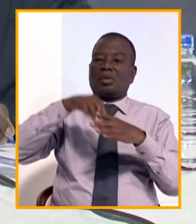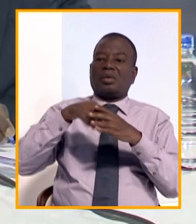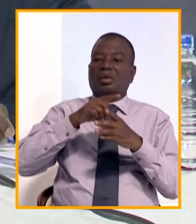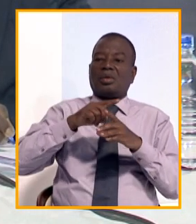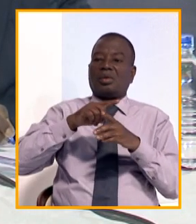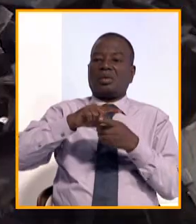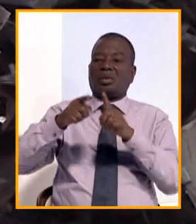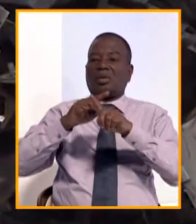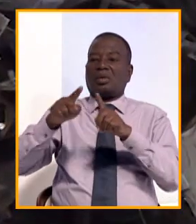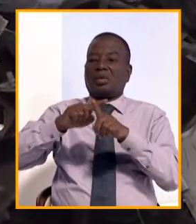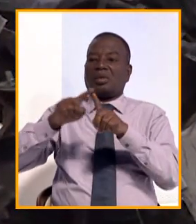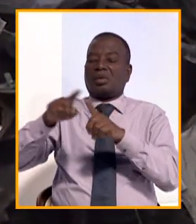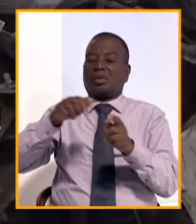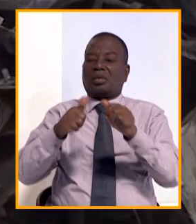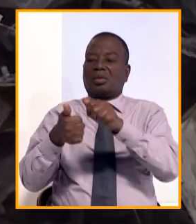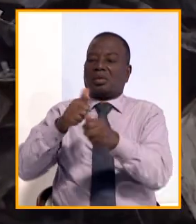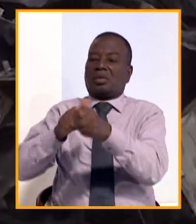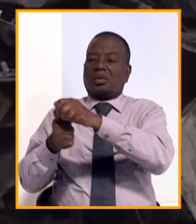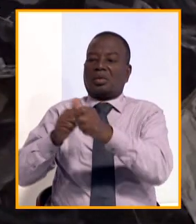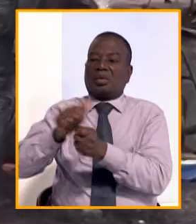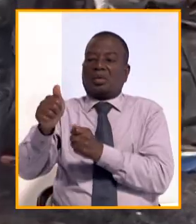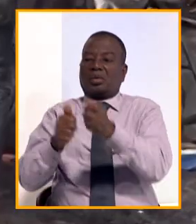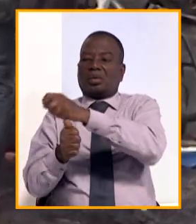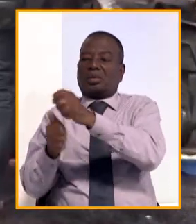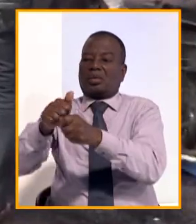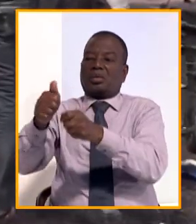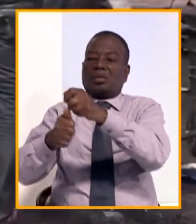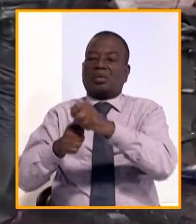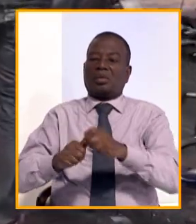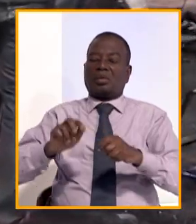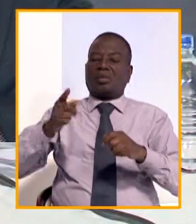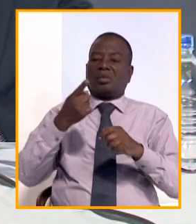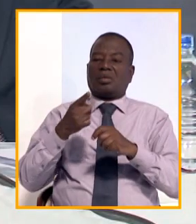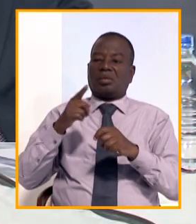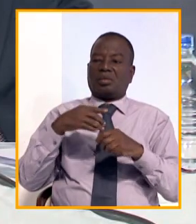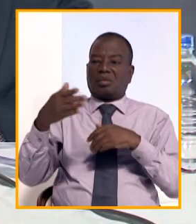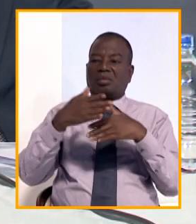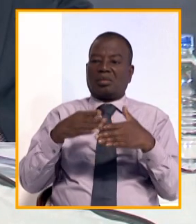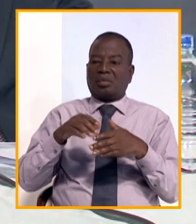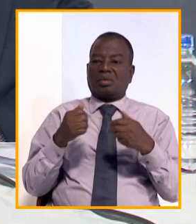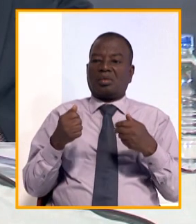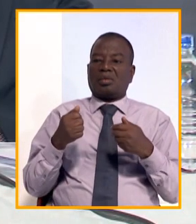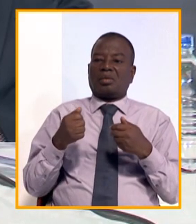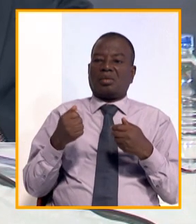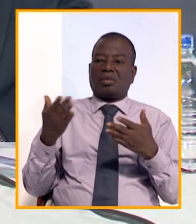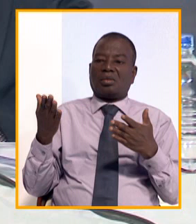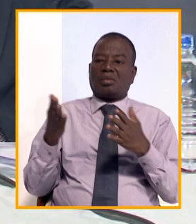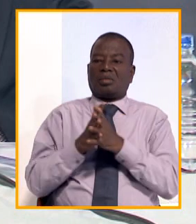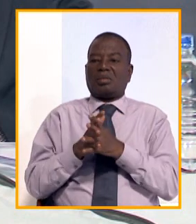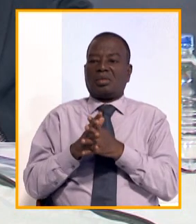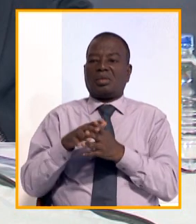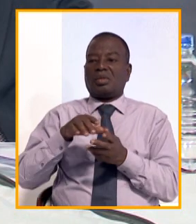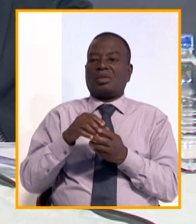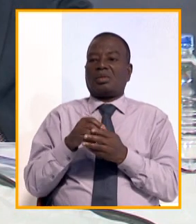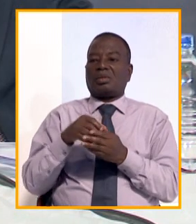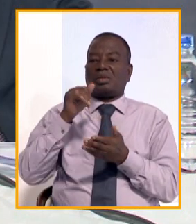série de dépassements. Un premier dépassement, en temps sur la voie de droite, un premier dépassement, se retrouve avec une voiture aussi lente, redépasse, mais cette fois-ci se retrouve